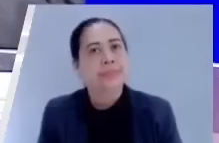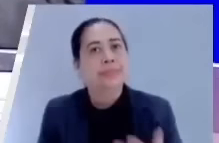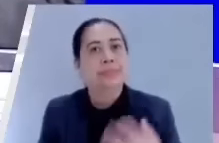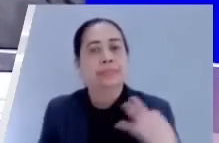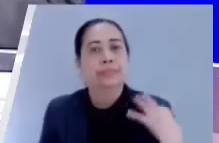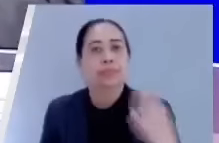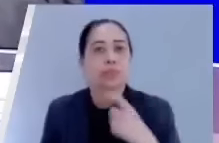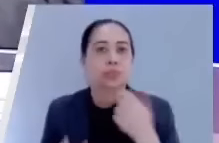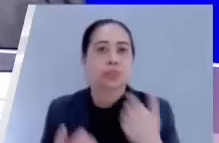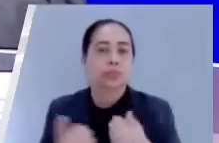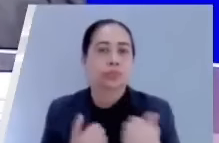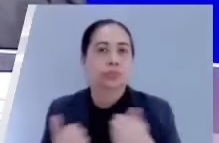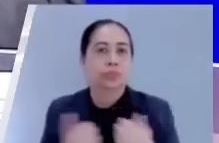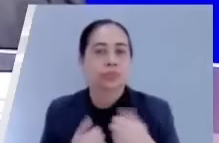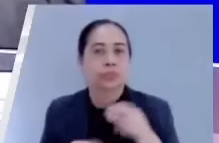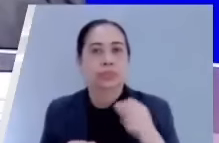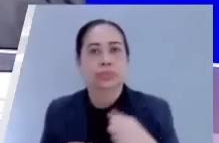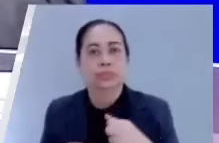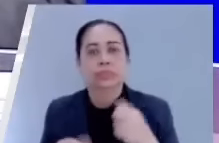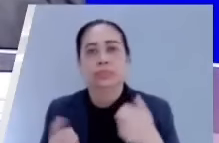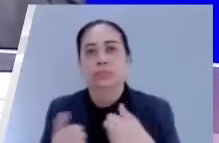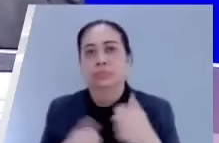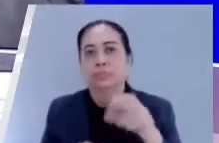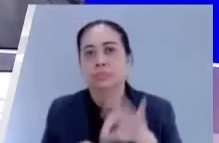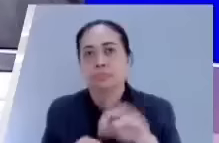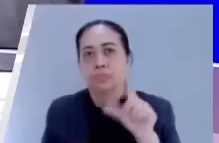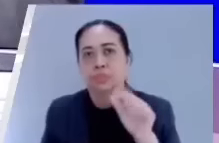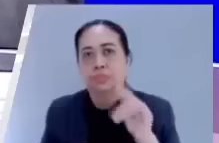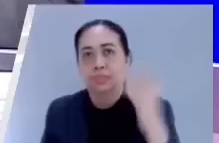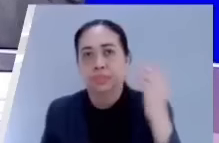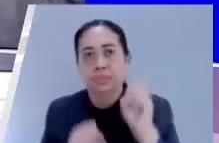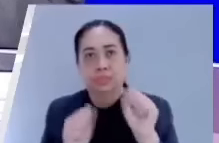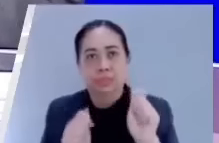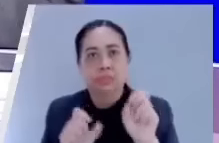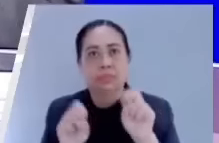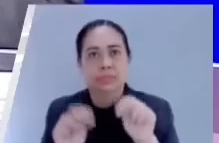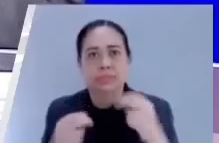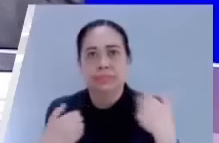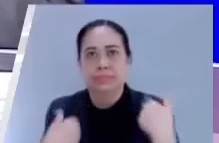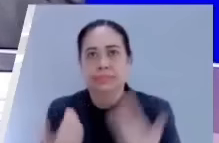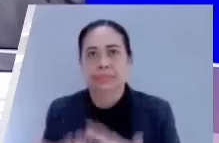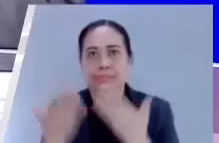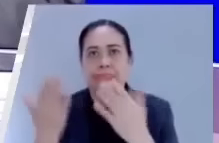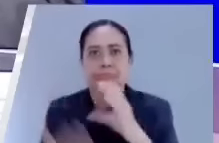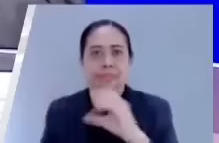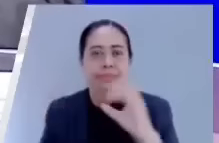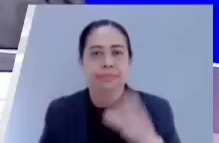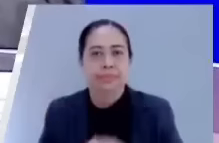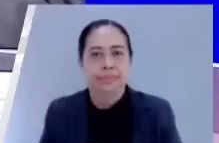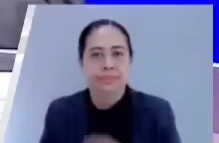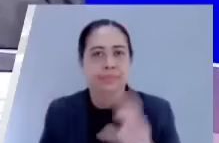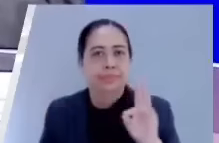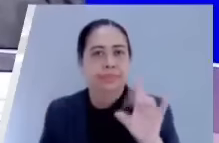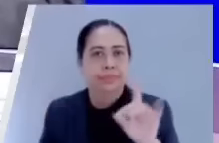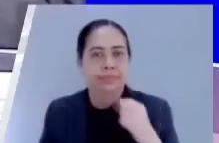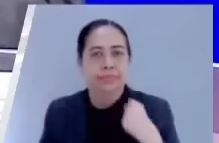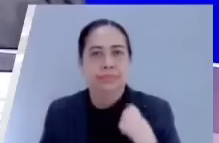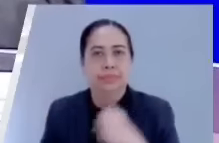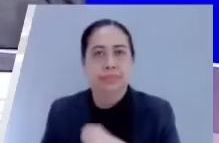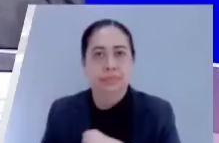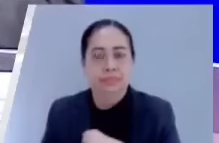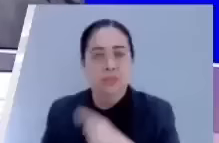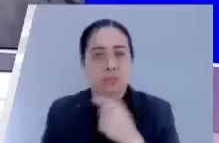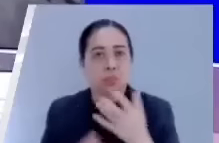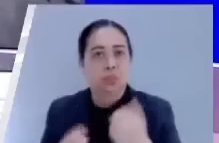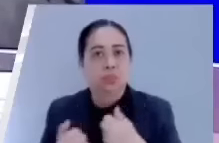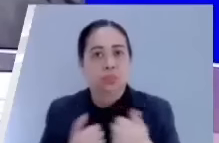eleksyon 2025 nitong Sabado at Linggo. Sa tala ng COMELEC, 78 na ang senatorial aspirant at